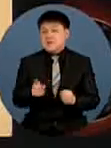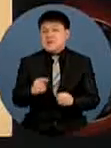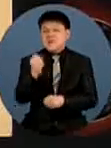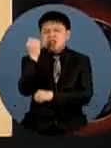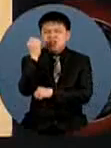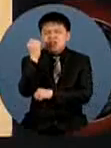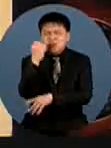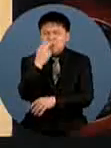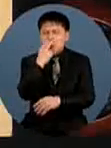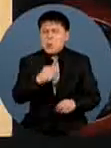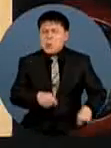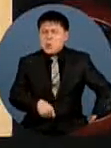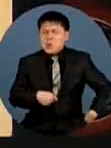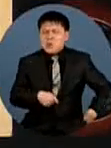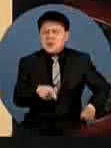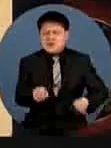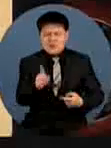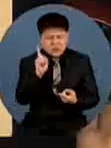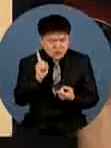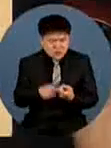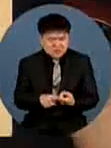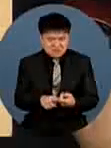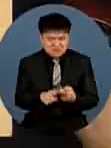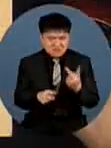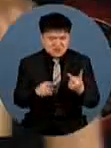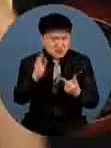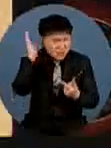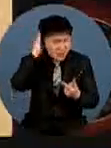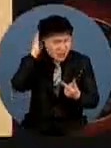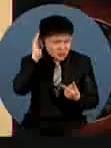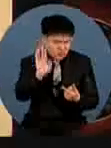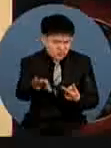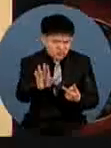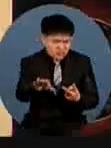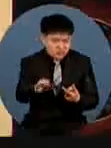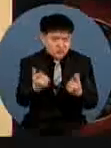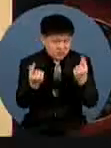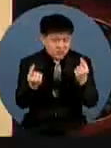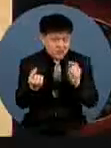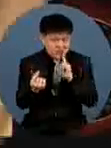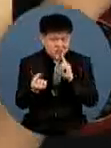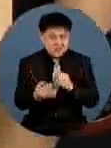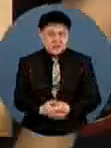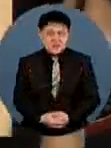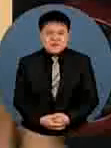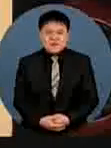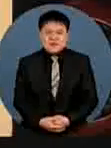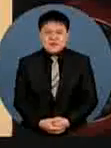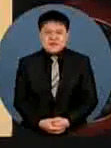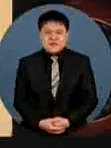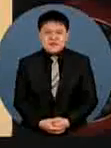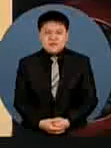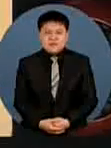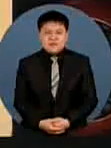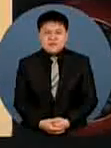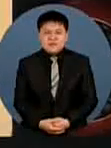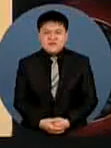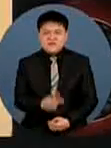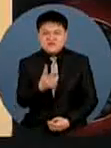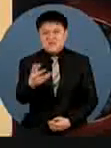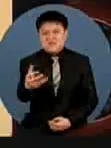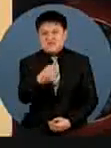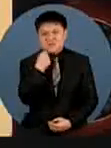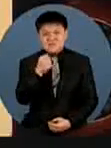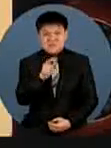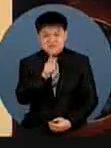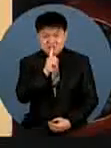그야말로 초보자들 써먹는 2단 젖힘. 두 점머리 두드려라 해 기본 정석이 되겠습니다. 그리고 두 점을 잡게